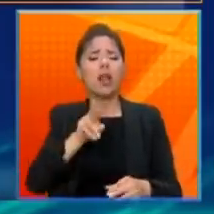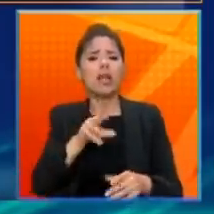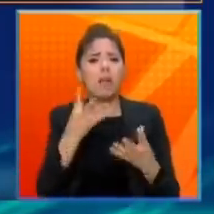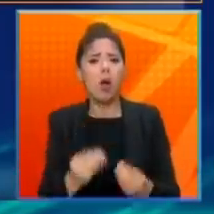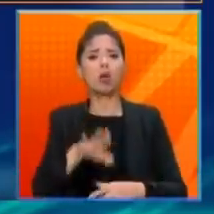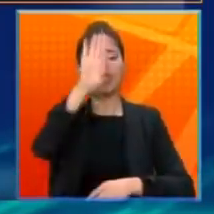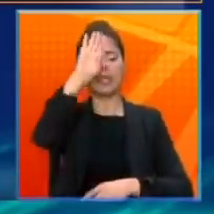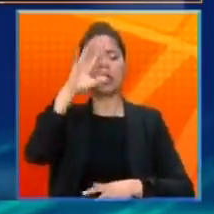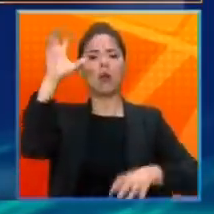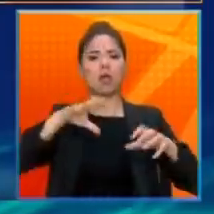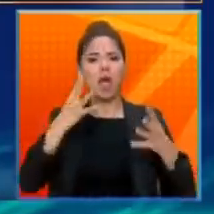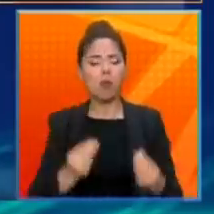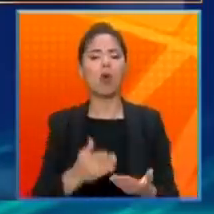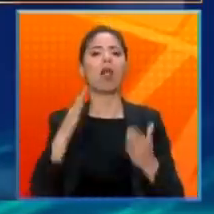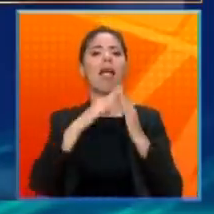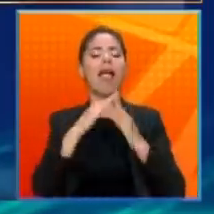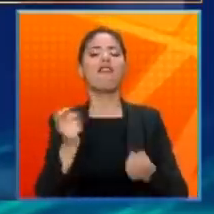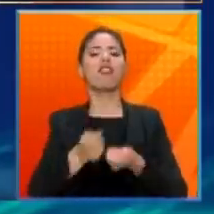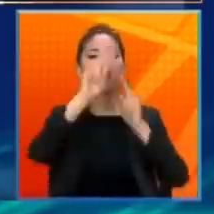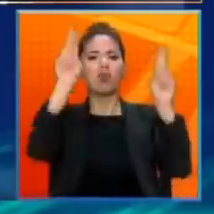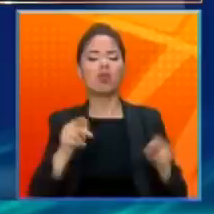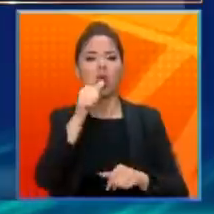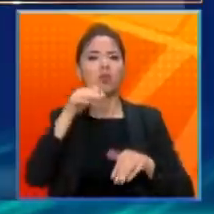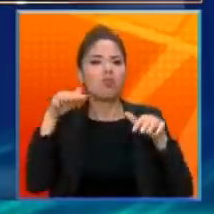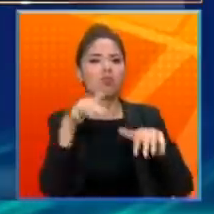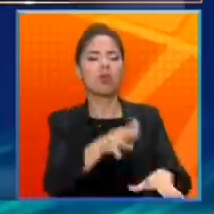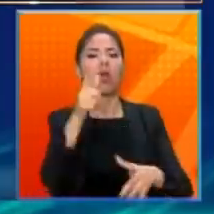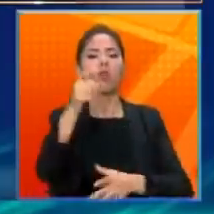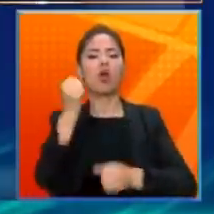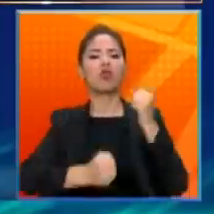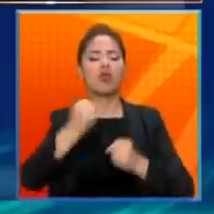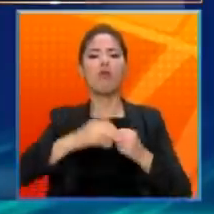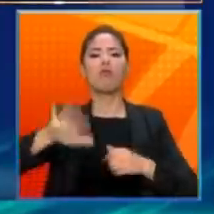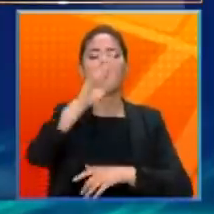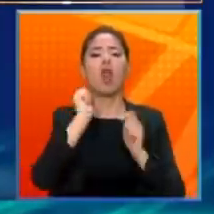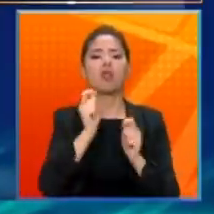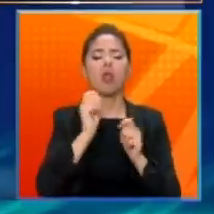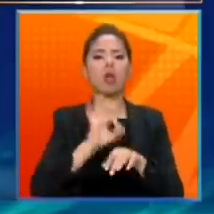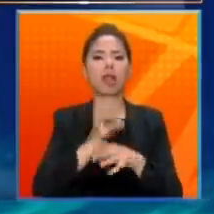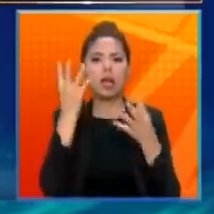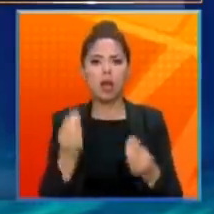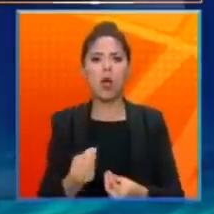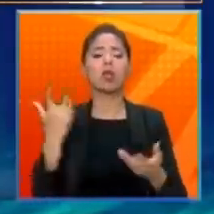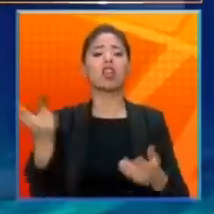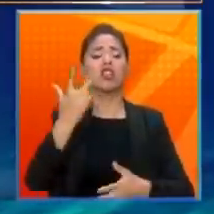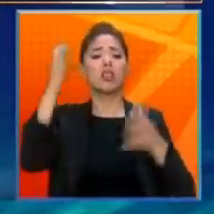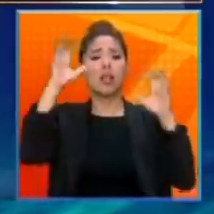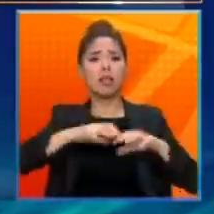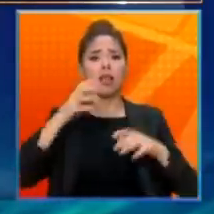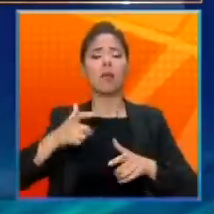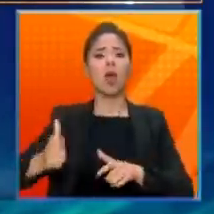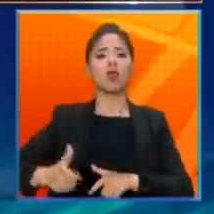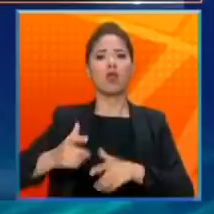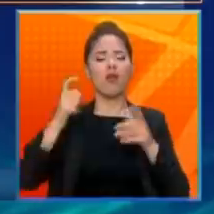sağanak İstanbul'da vurdu. Evleri, iş yerlerini su bastı. Suda mahsur kalan sürücüler yolda çok zor anlar yaşadı. Şiddetli yağmura güvenli